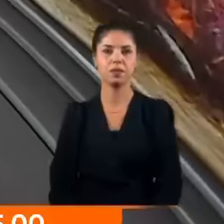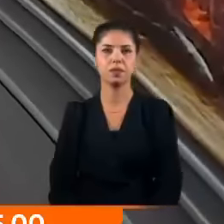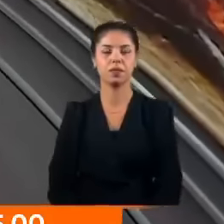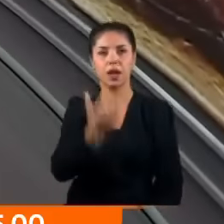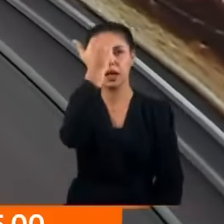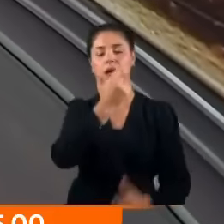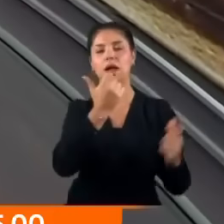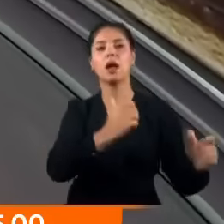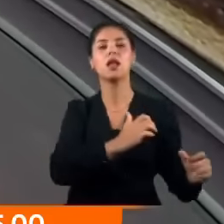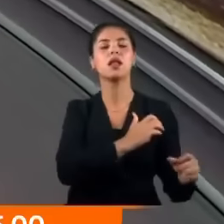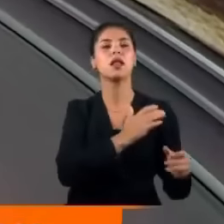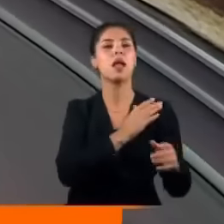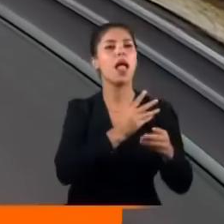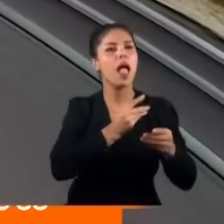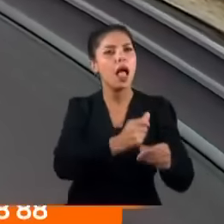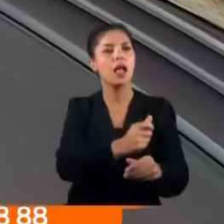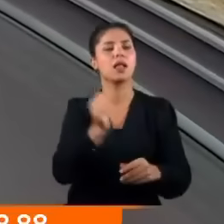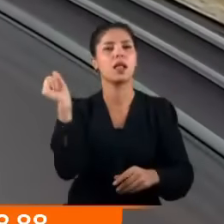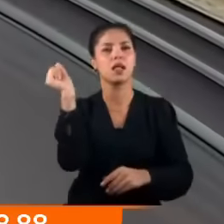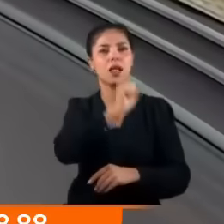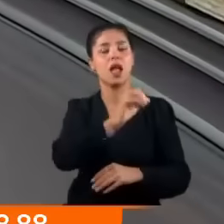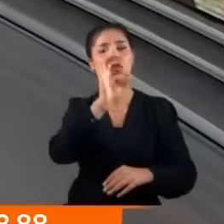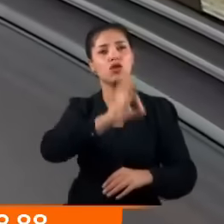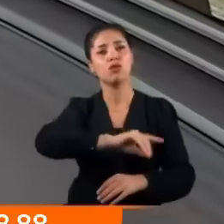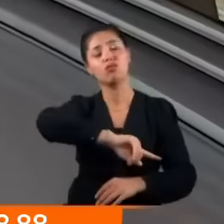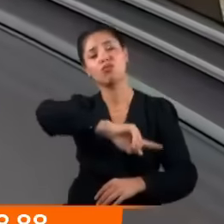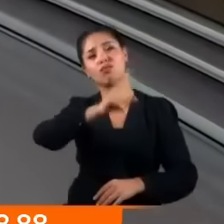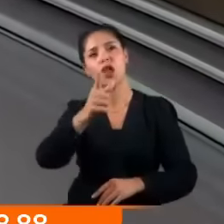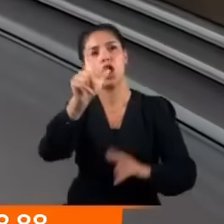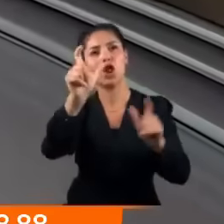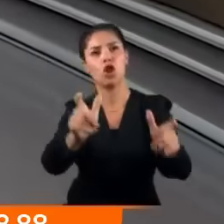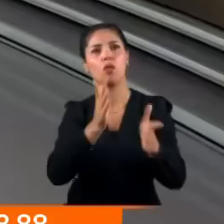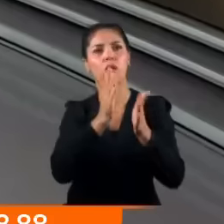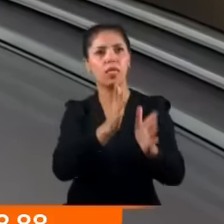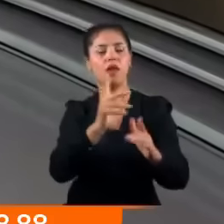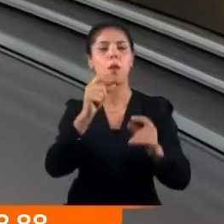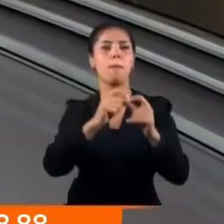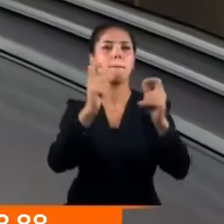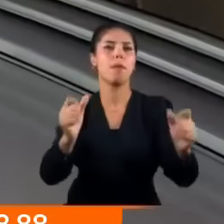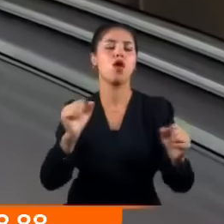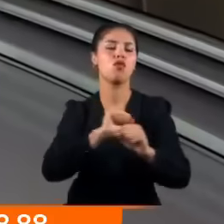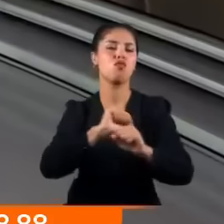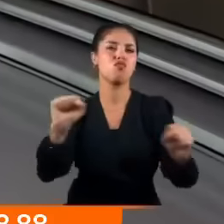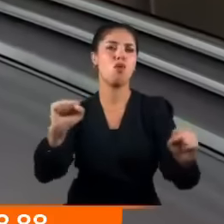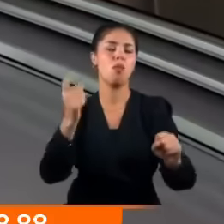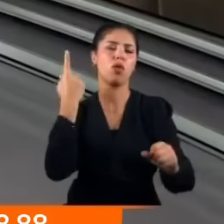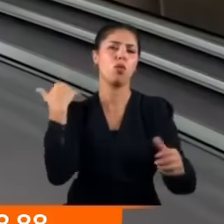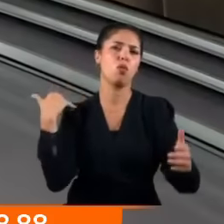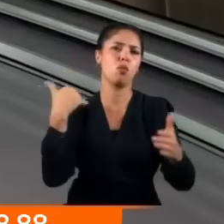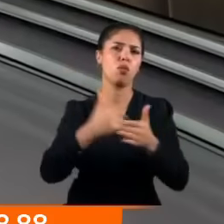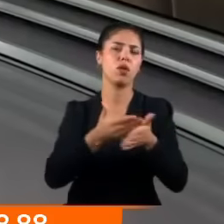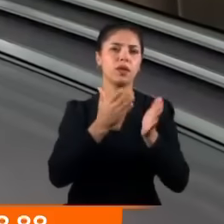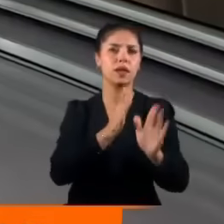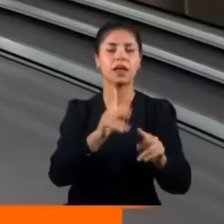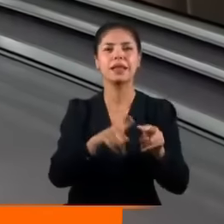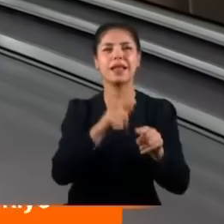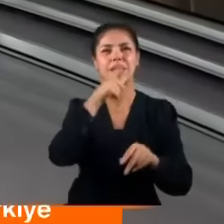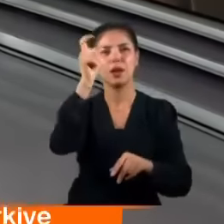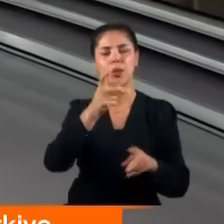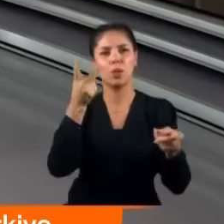Gazze'yi yok etme saldırılarını Lübnan'a yönlendiren İsrail, dünden bu yana Beyrut'u bombalamaya devam ediyor. Dün akşamki saldırı Nasrallah'ın öldürülmesinin